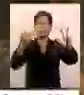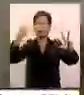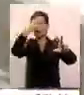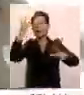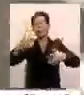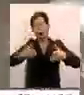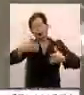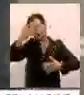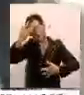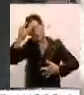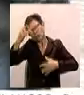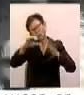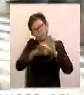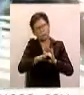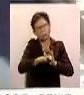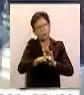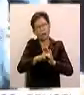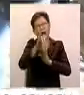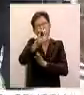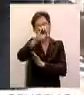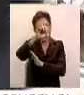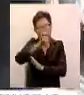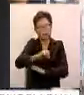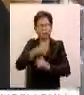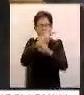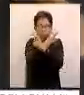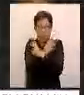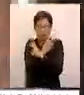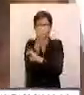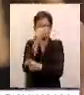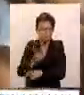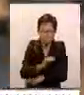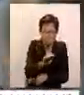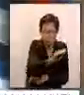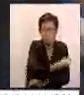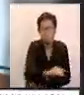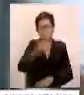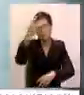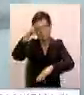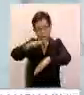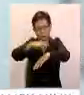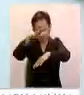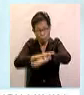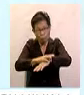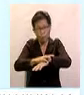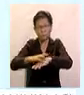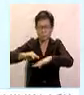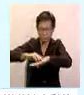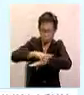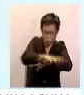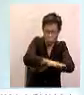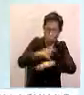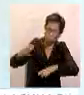kerana mengalami penyakit seperti leptospirosis, keracunan makanan, jangkitan denggi dan jangkitan virus. Datuk